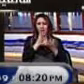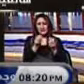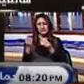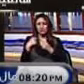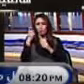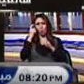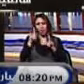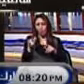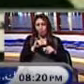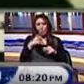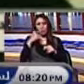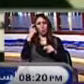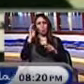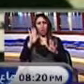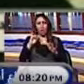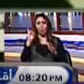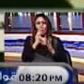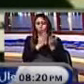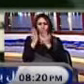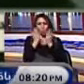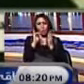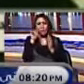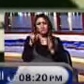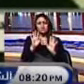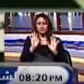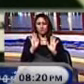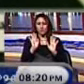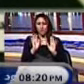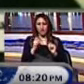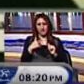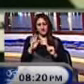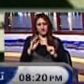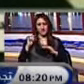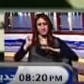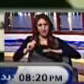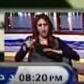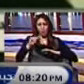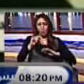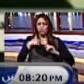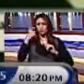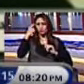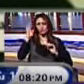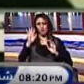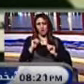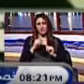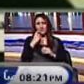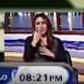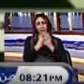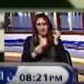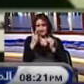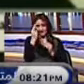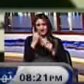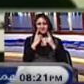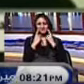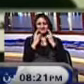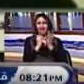معاه وليه جابها الجلسة، ومش عارف كان هل هو كان هيترافع عن نفسه مثلا، بس هو كان في ابتسامه على وجه علاء وجمال